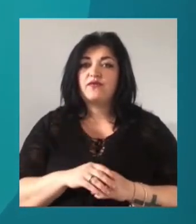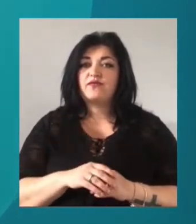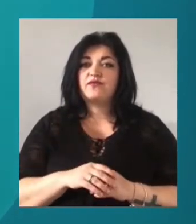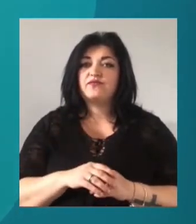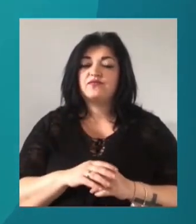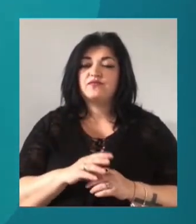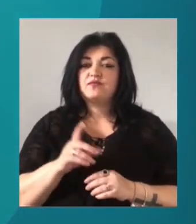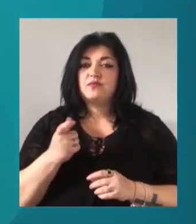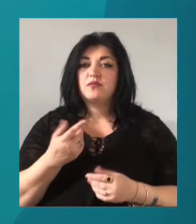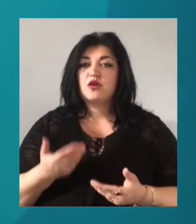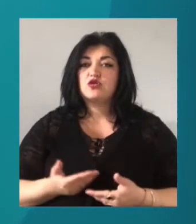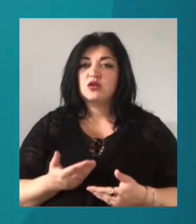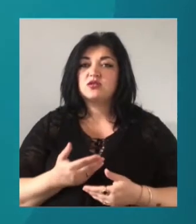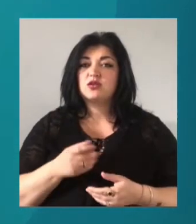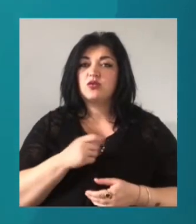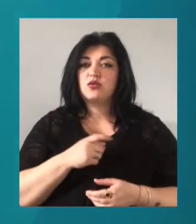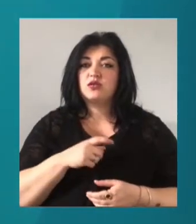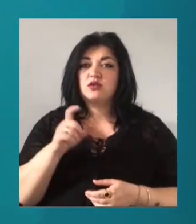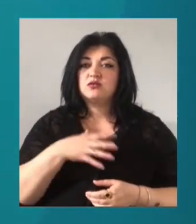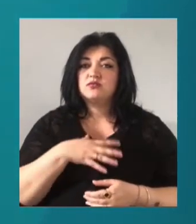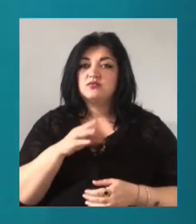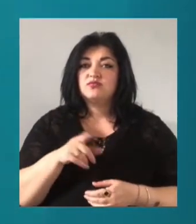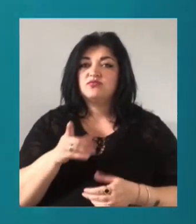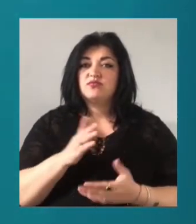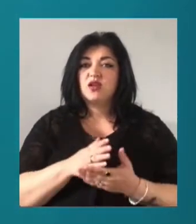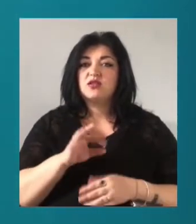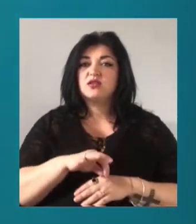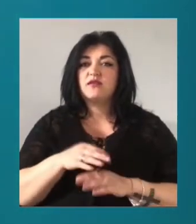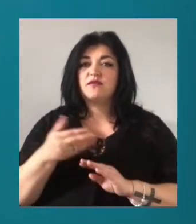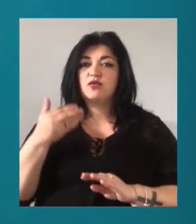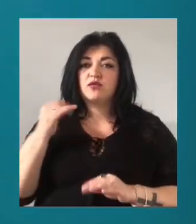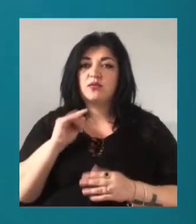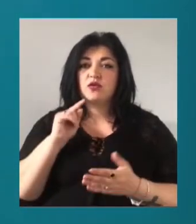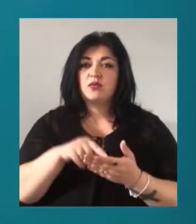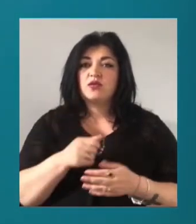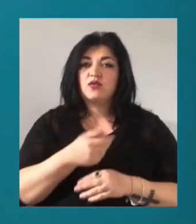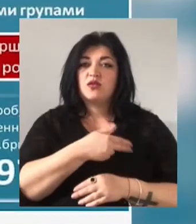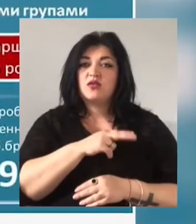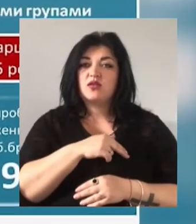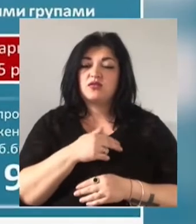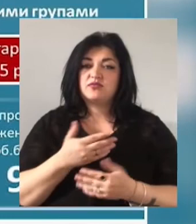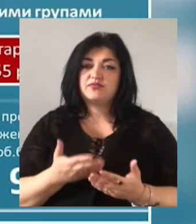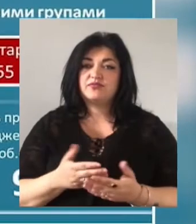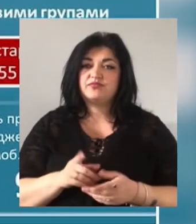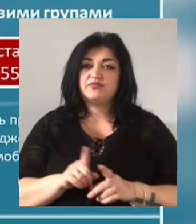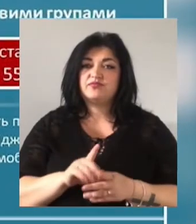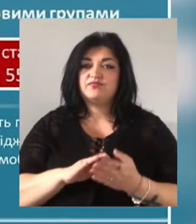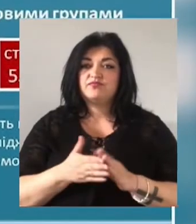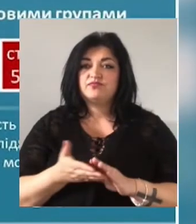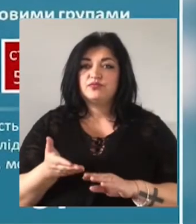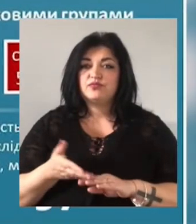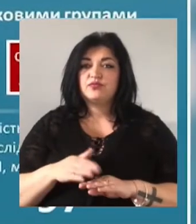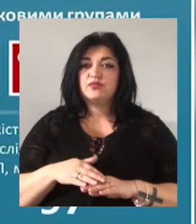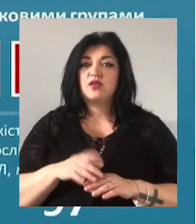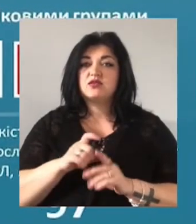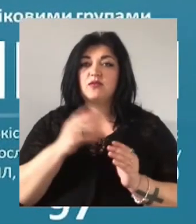мешканка Одеси. Каже, жінка мала важкі супутні захворювання та потрапила до лікарні 1 червня. Усього, за даними МОЗ, в Одеській